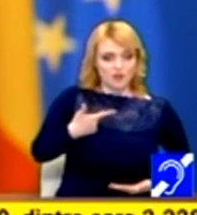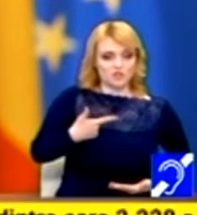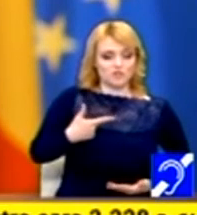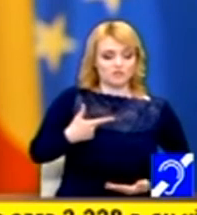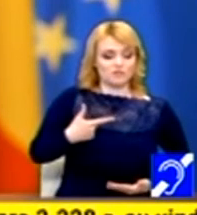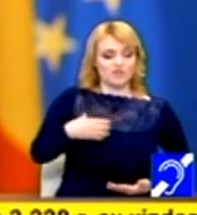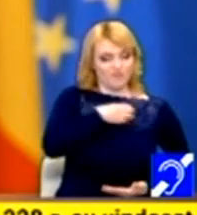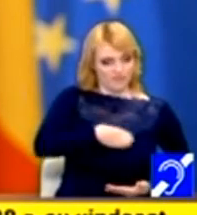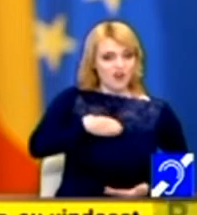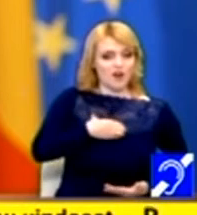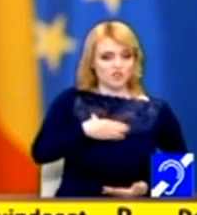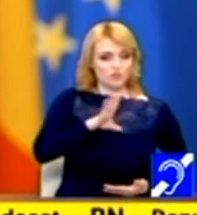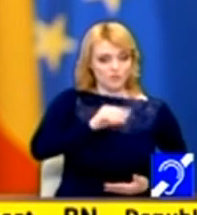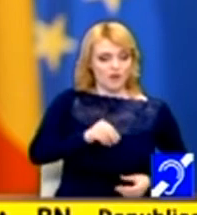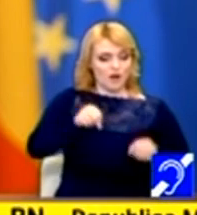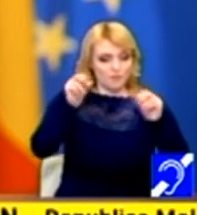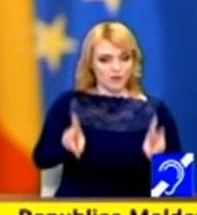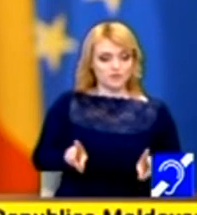să nu fie puse în pericol.